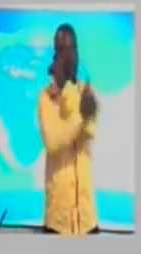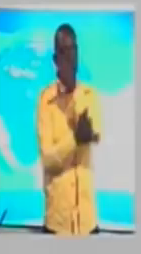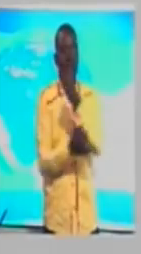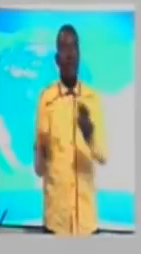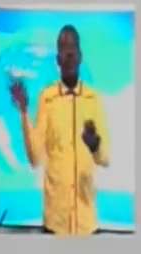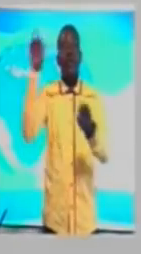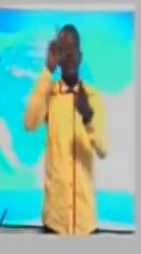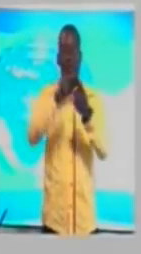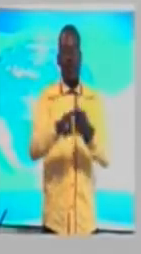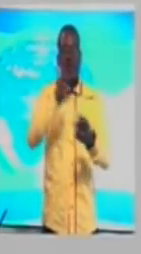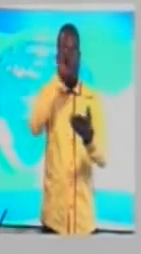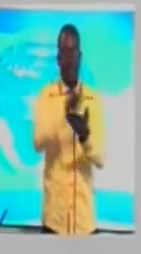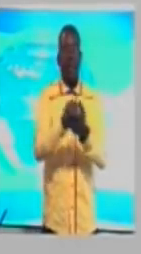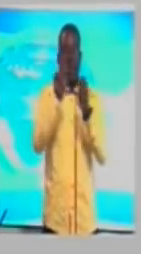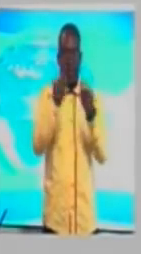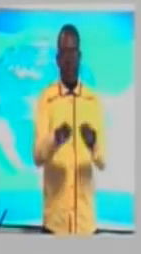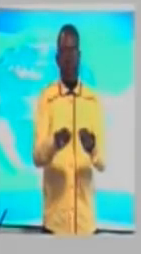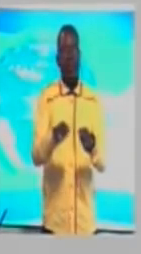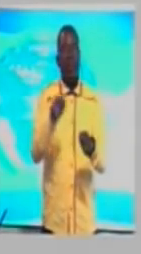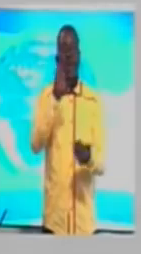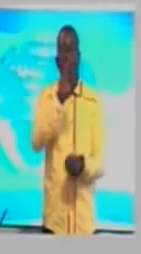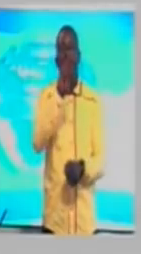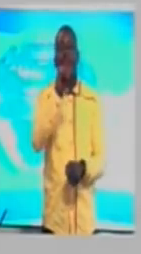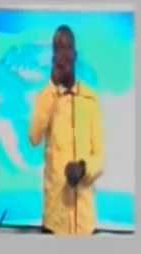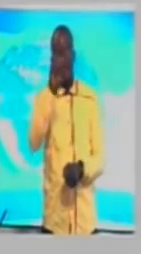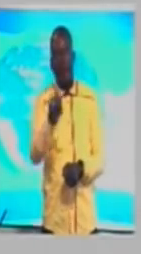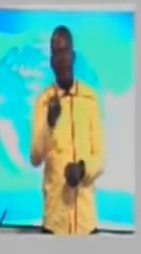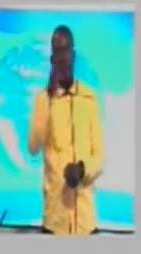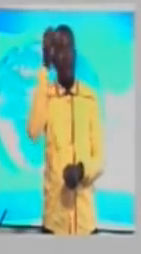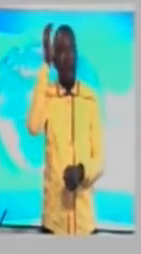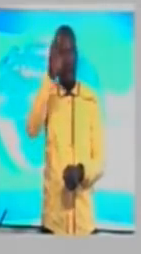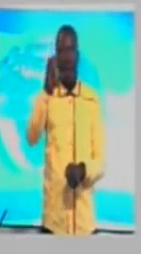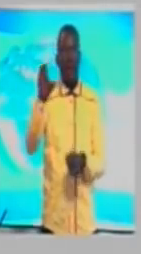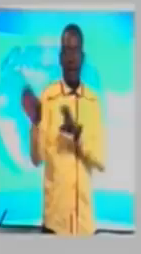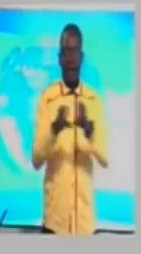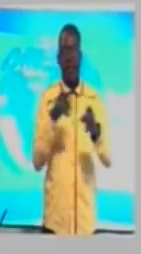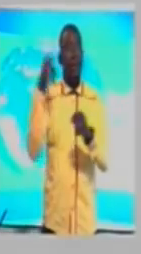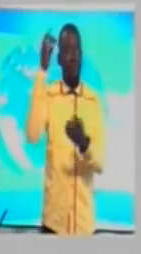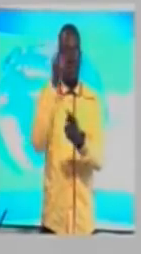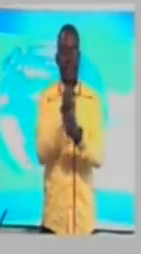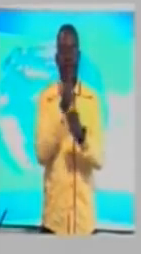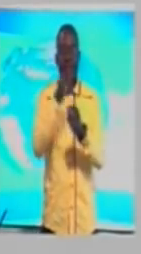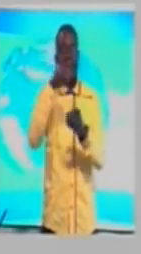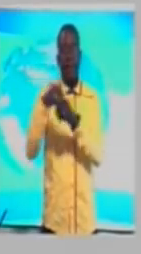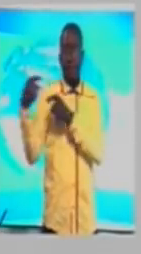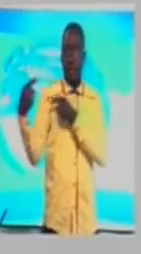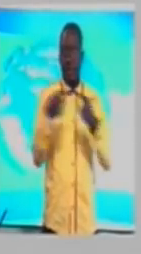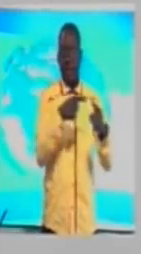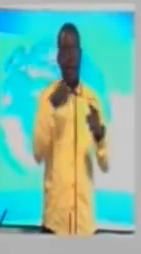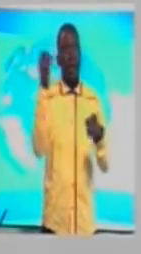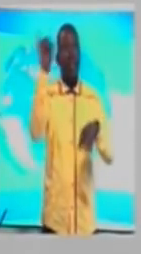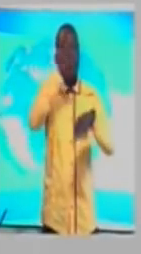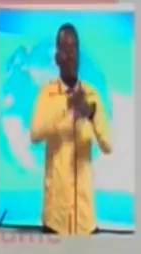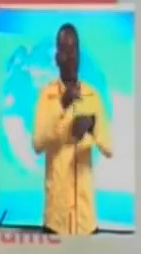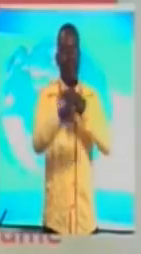jusqu'au sacrifice suprême. Chapeau au FDS, car ils font preuve de combativité dans cette guerre asymétrique imposée à